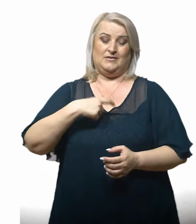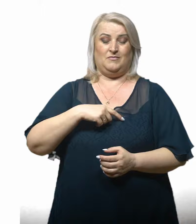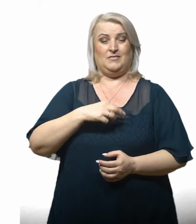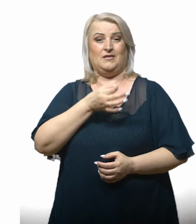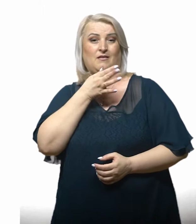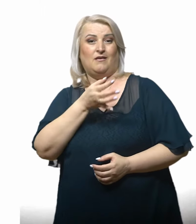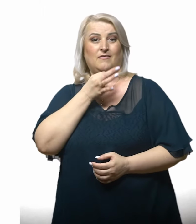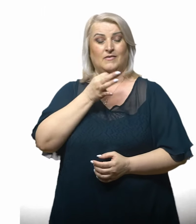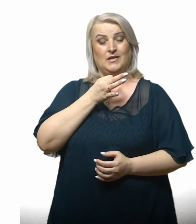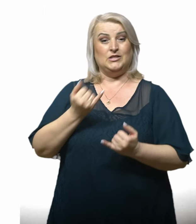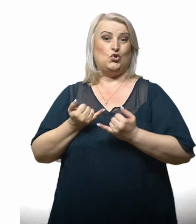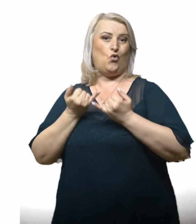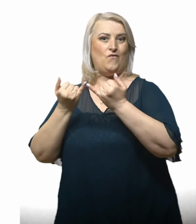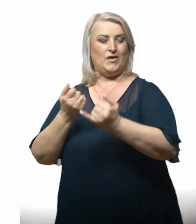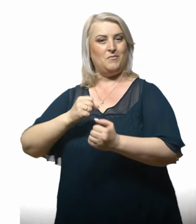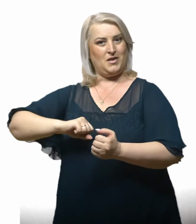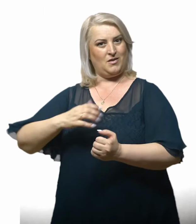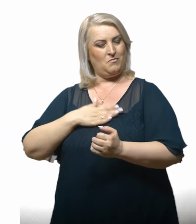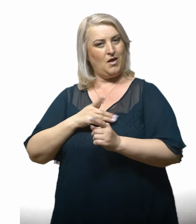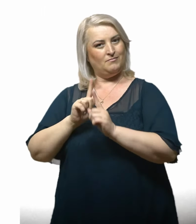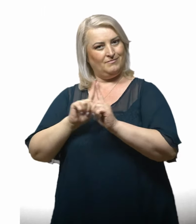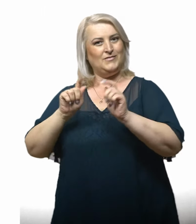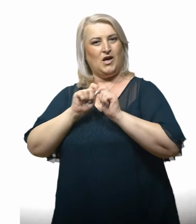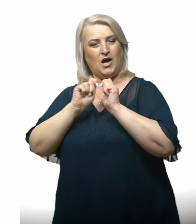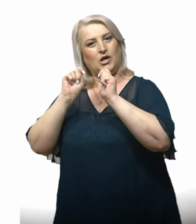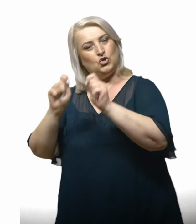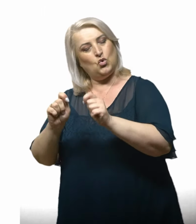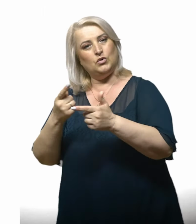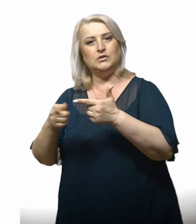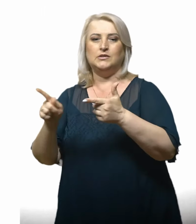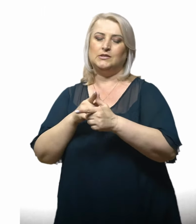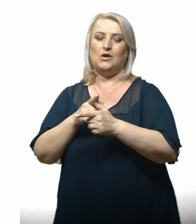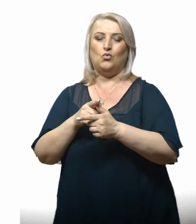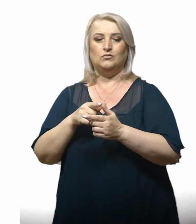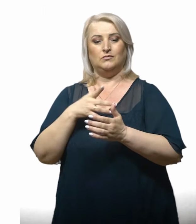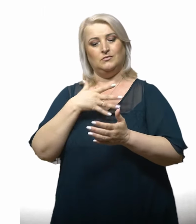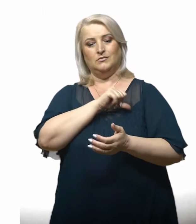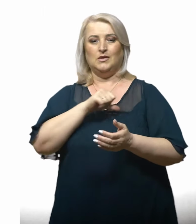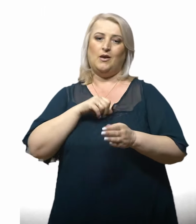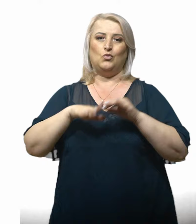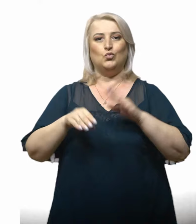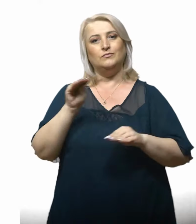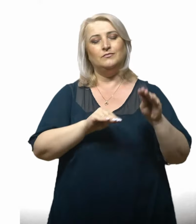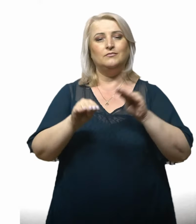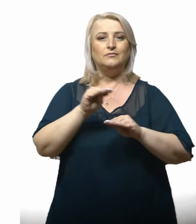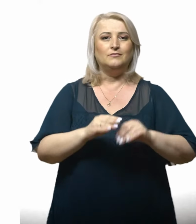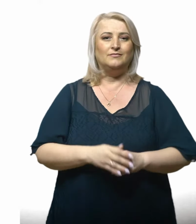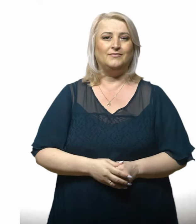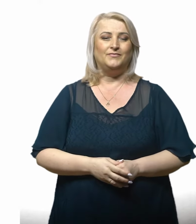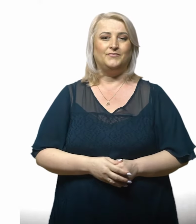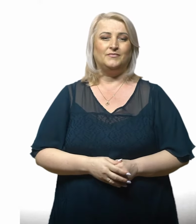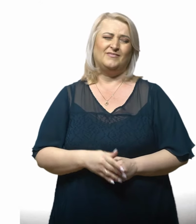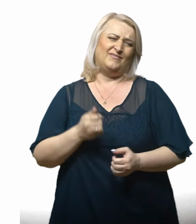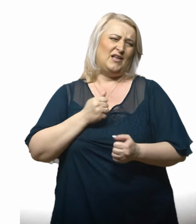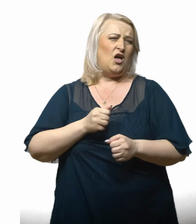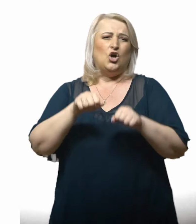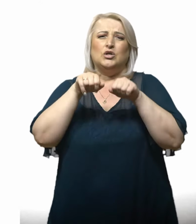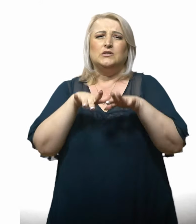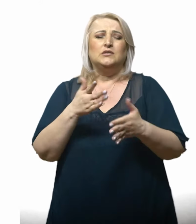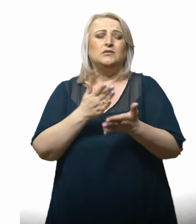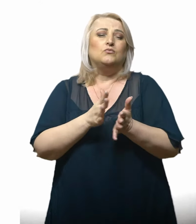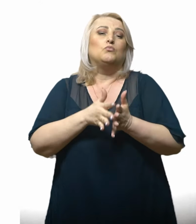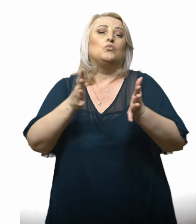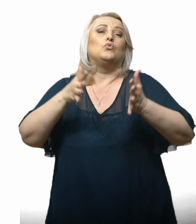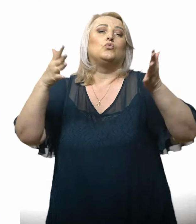ofer prietenii mele un alt cadou sau să-i fac un cadou pregătit de mine? Emily, să știi că soluții sunt mult mai